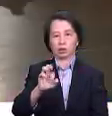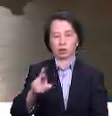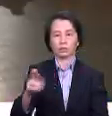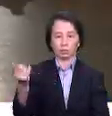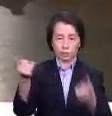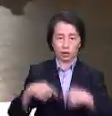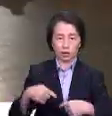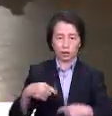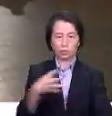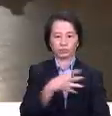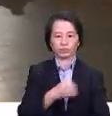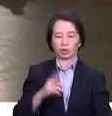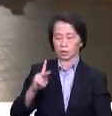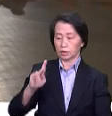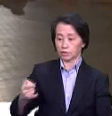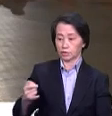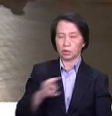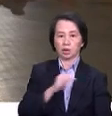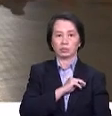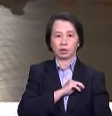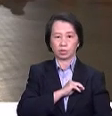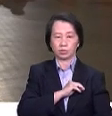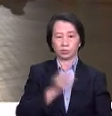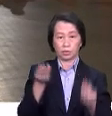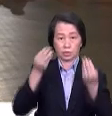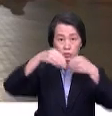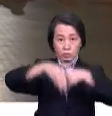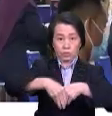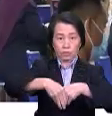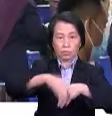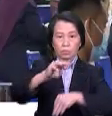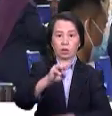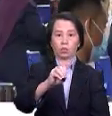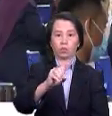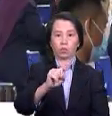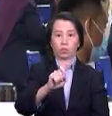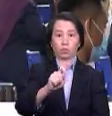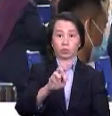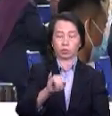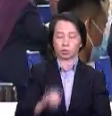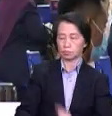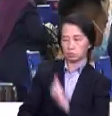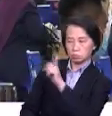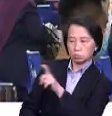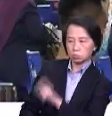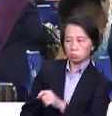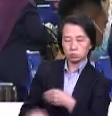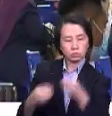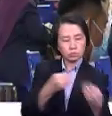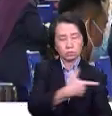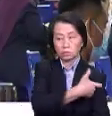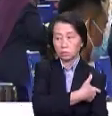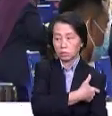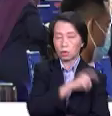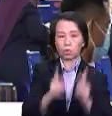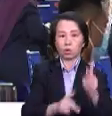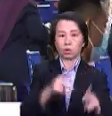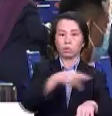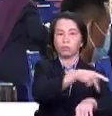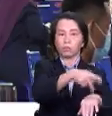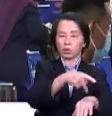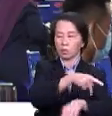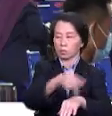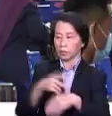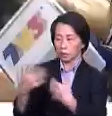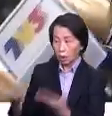Yunus. Dalam pada itu, Khairi yang juga Menteri Sains, Teknologi dan Inovasi turut ditanya mengenai pemberian vaksin kepada penduduk di pulau-pulau,